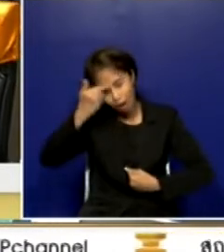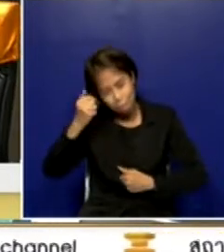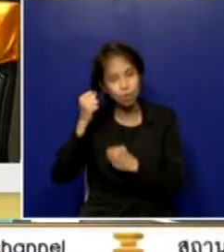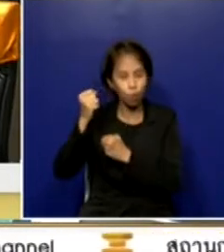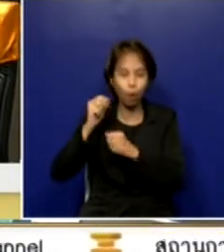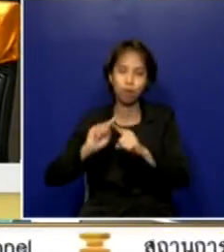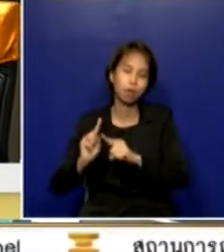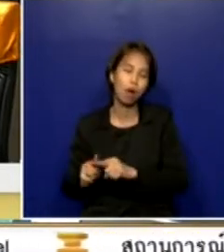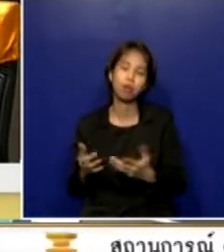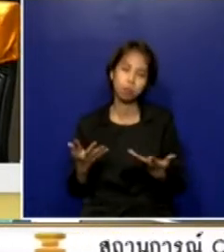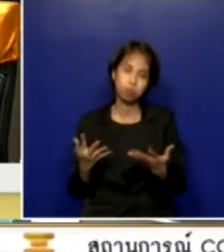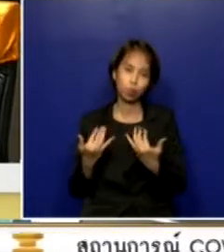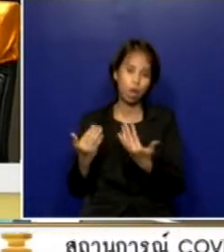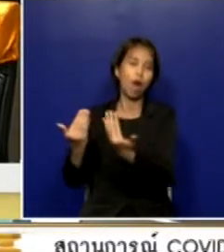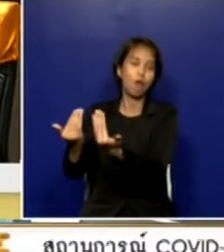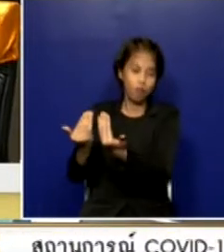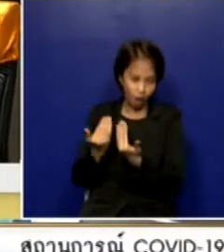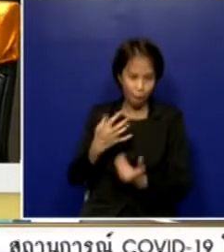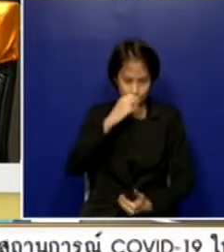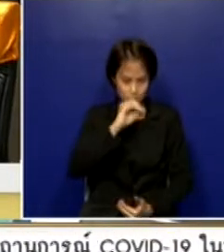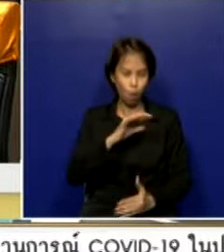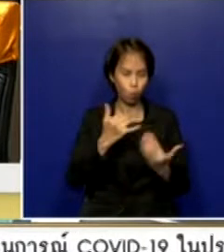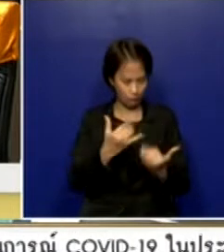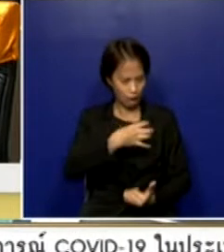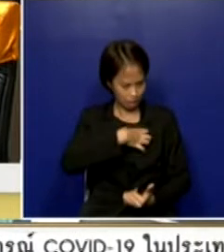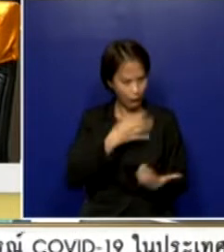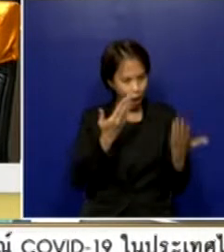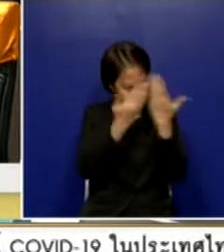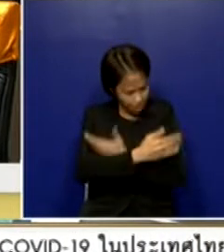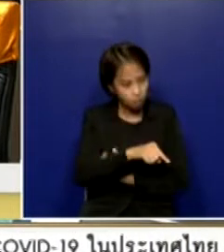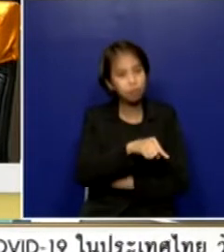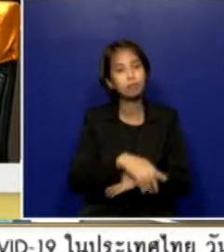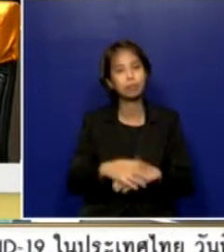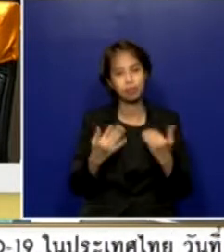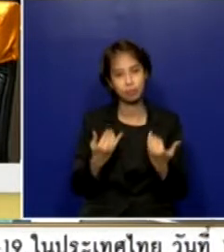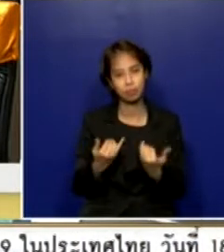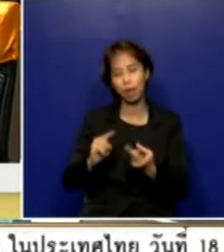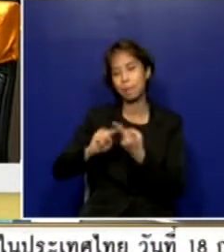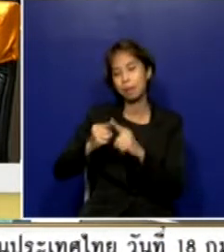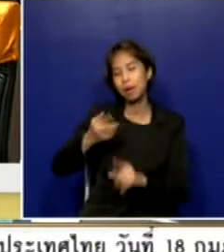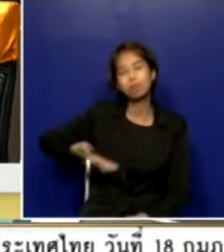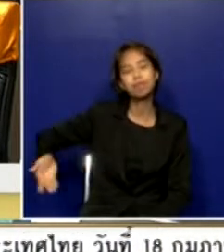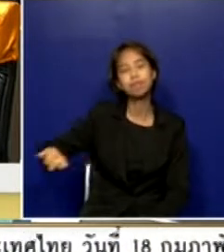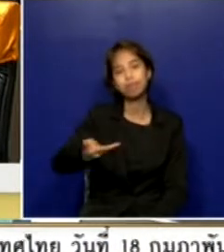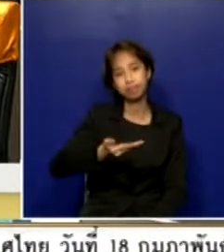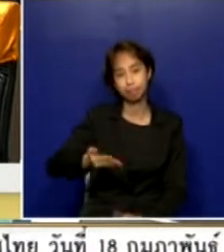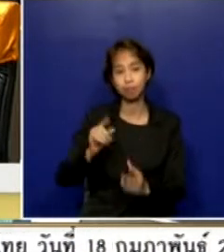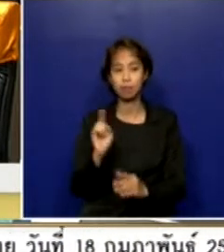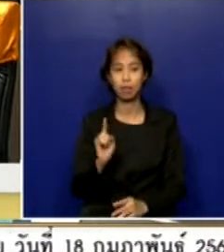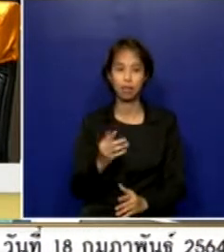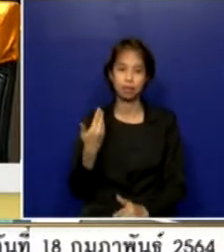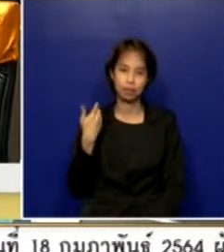สกสคหรือสำนักงานคณะกรรมการส่งเสริมสวัสดิภาพอาสวัสดิการและสวัสดิภาพครูและอารากอร์นจากการศึกษา